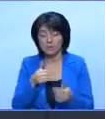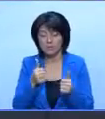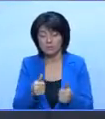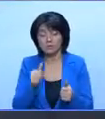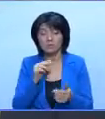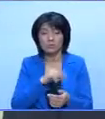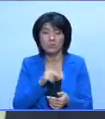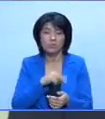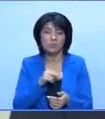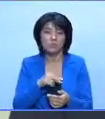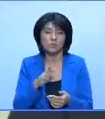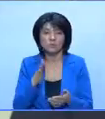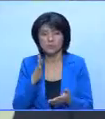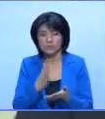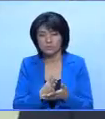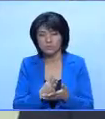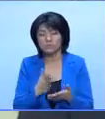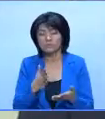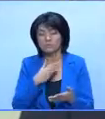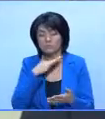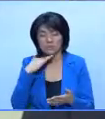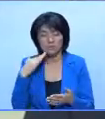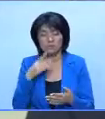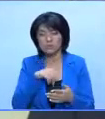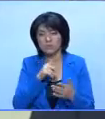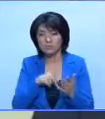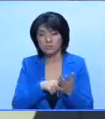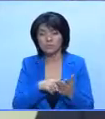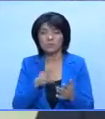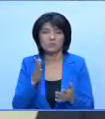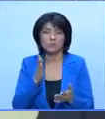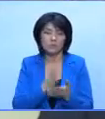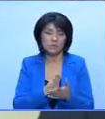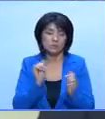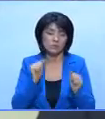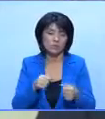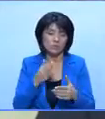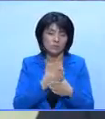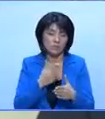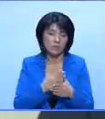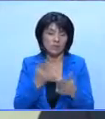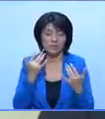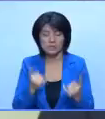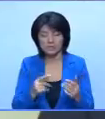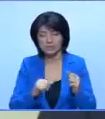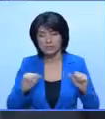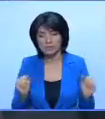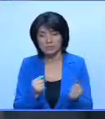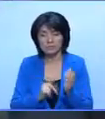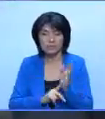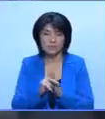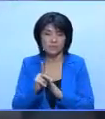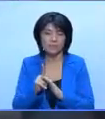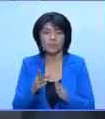бізді түсінішпен қарсы алады, көмектеседі қолынан келгенше. Қазір міне қыс басталды, көмір беріп